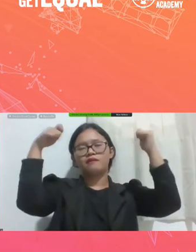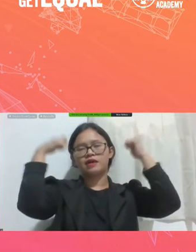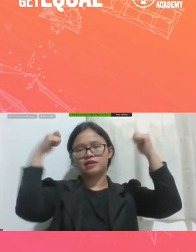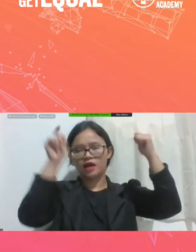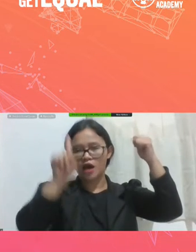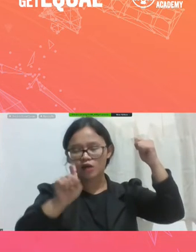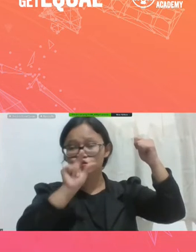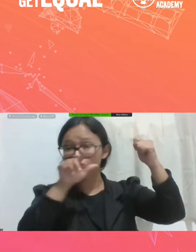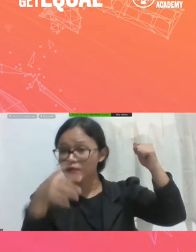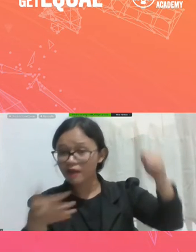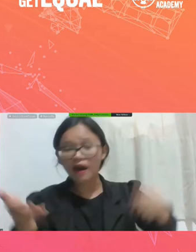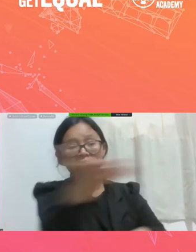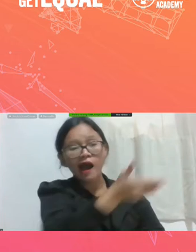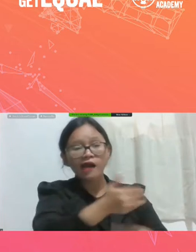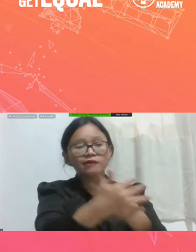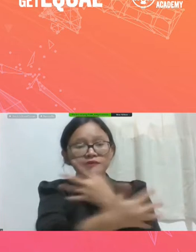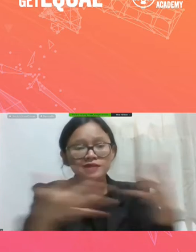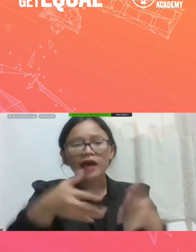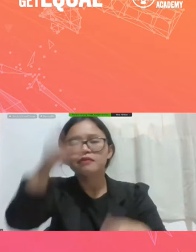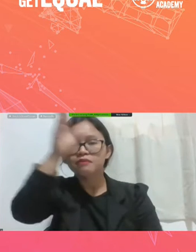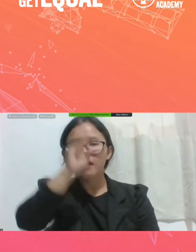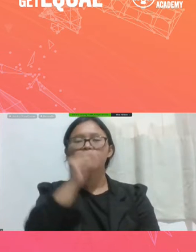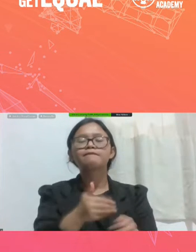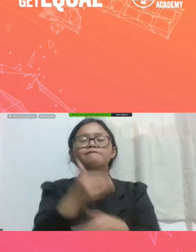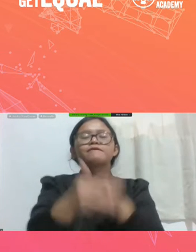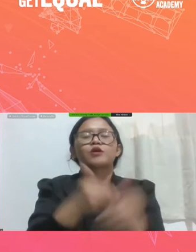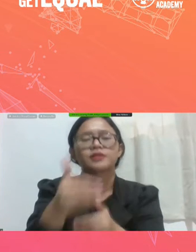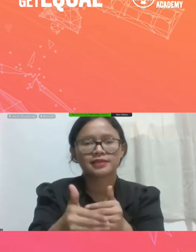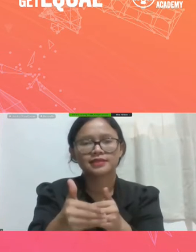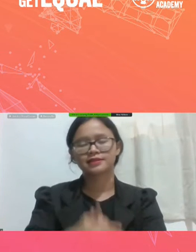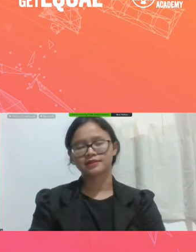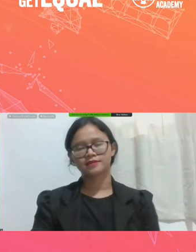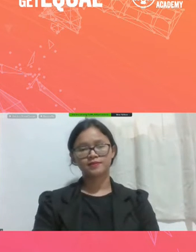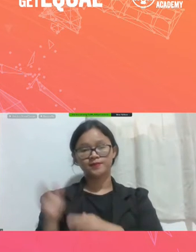agar apa ini untuk tindakan preventif. Oke, next lagi.